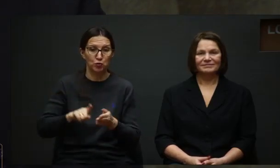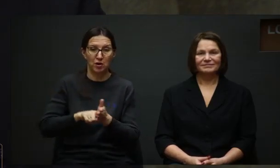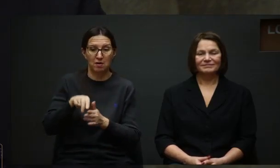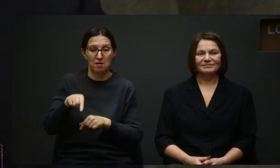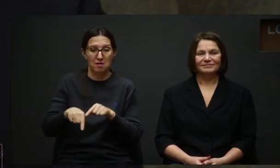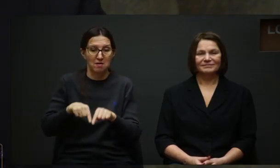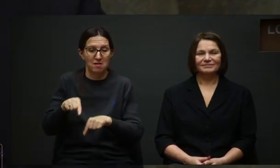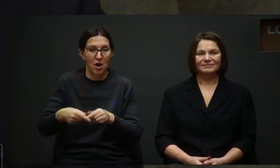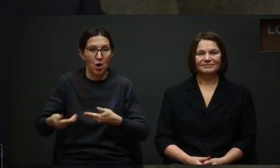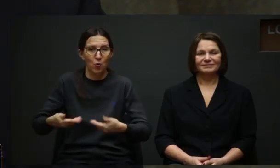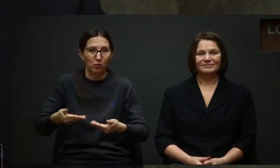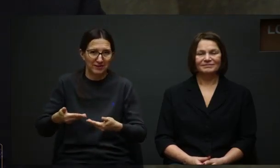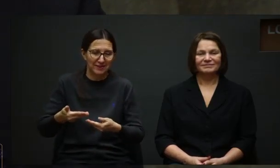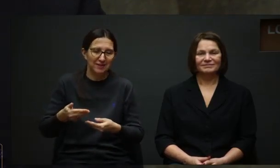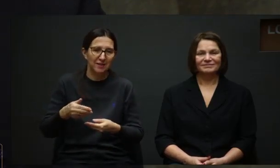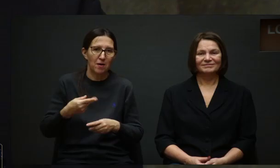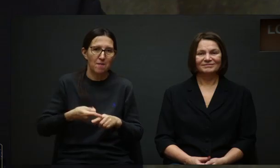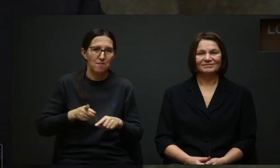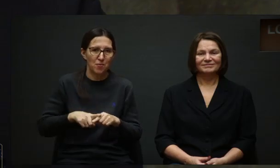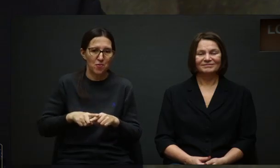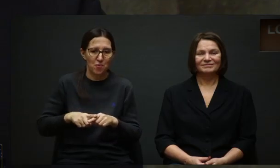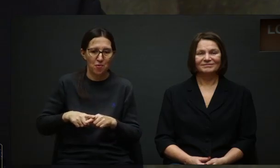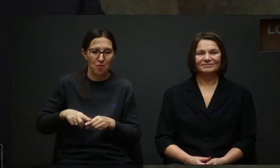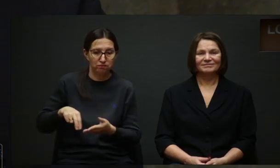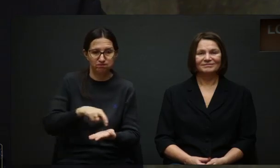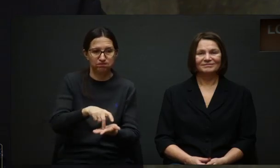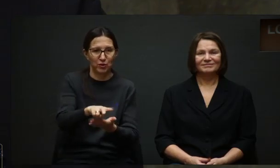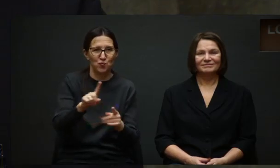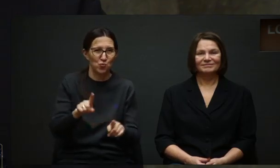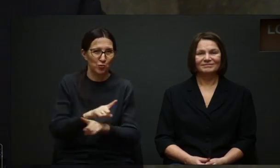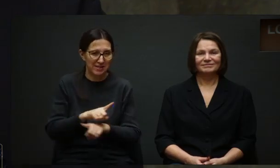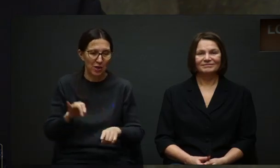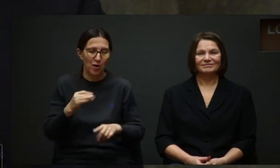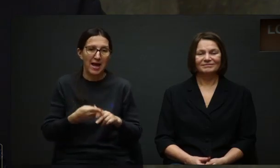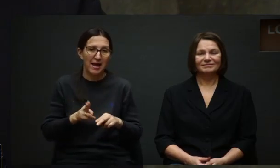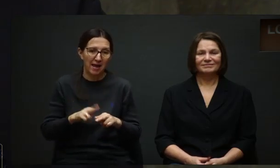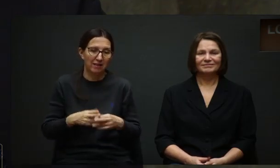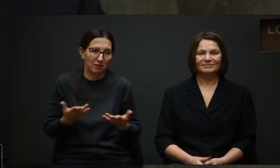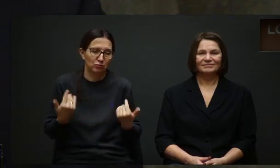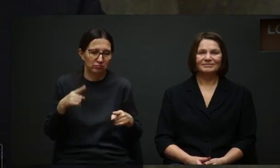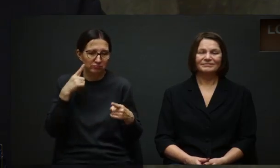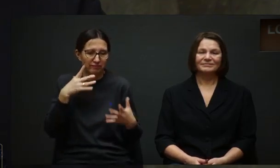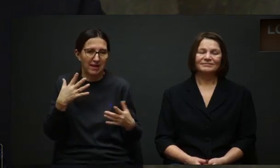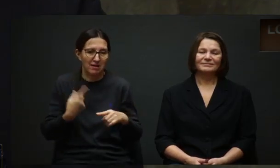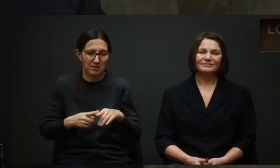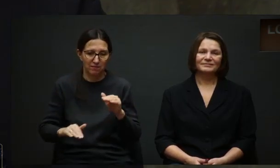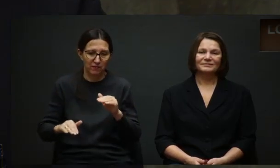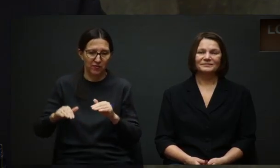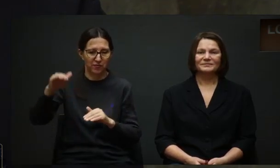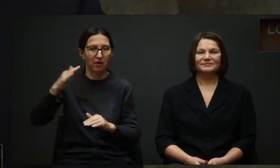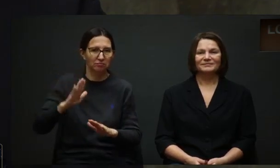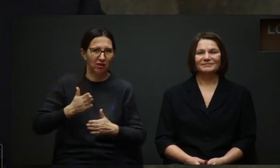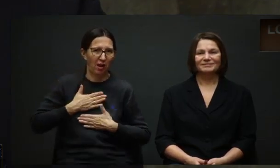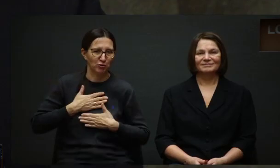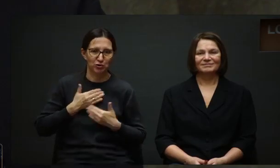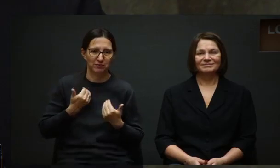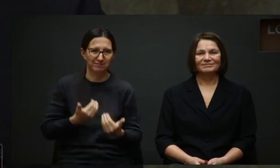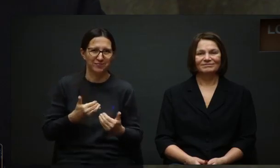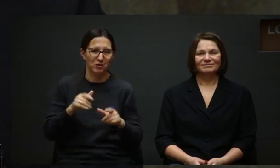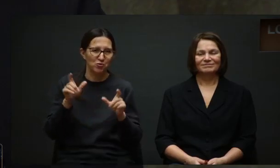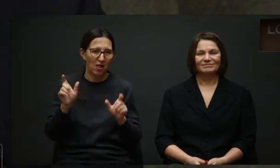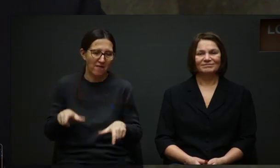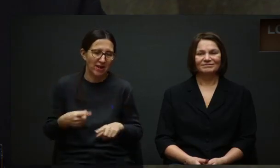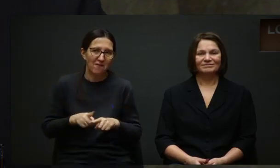в носках по телу музея. То есть это ясно, что это вырастает наш человек, и в этом